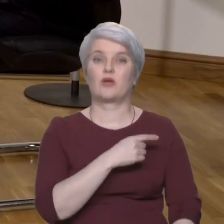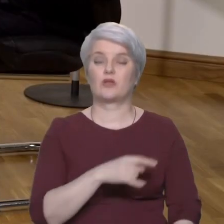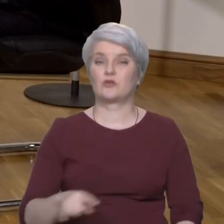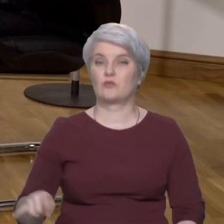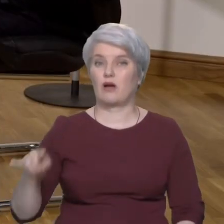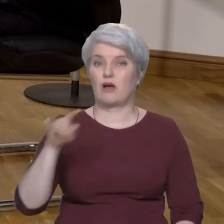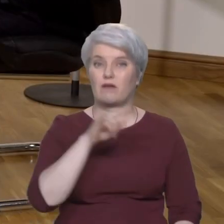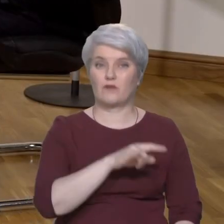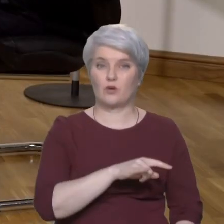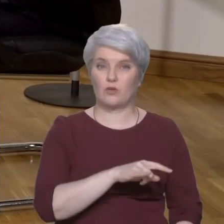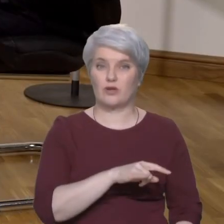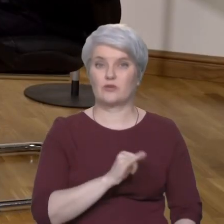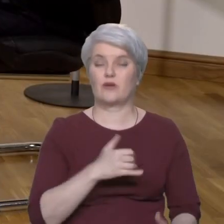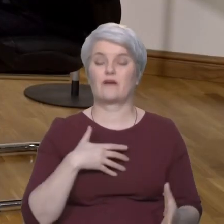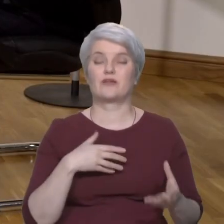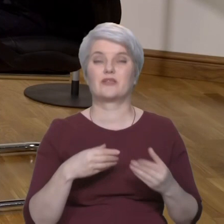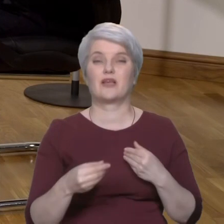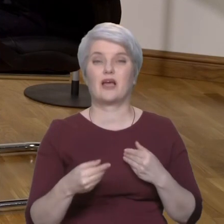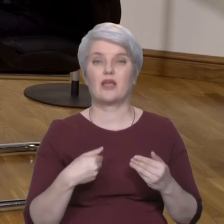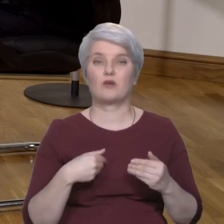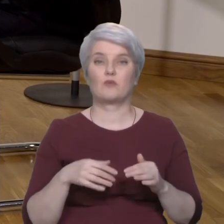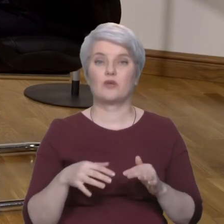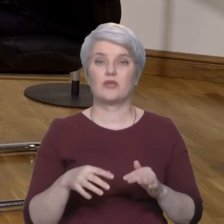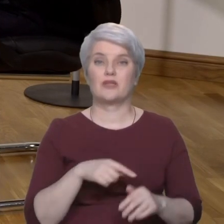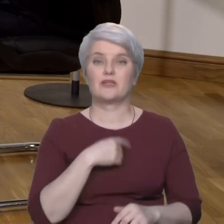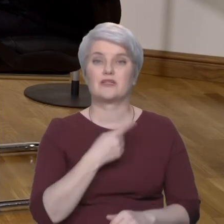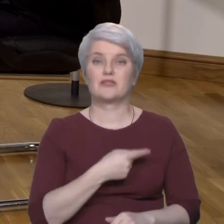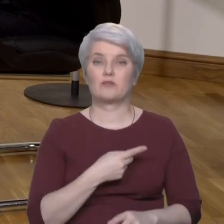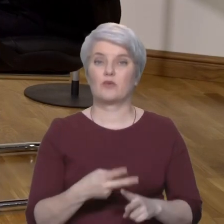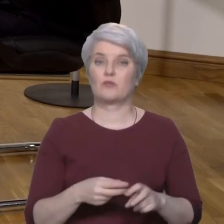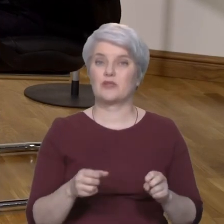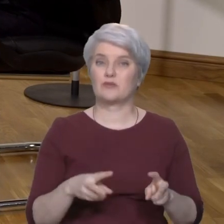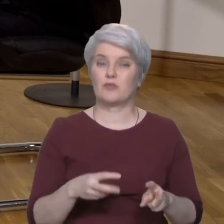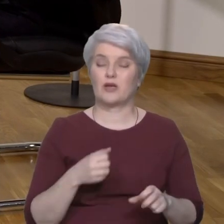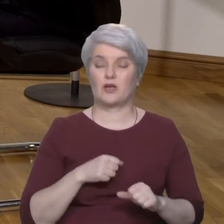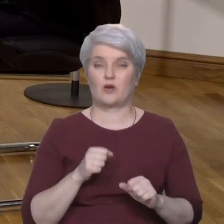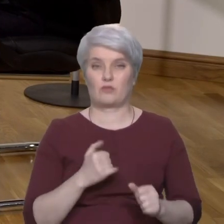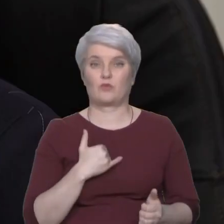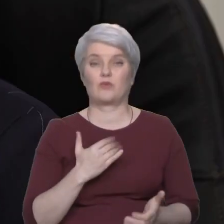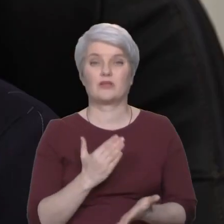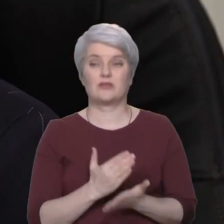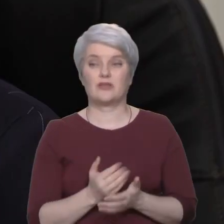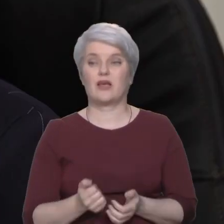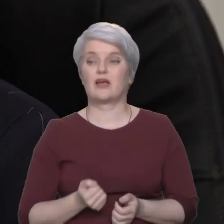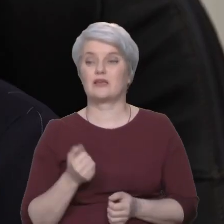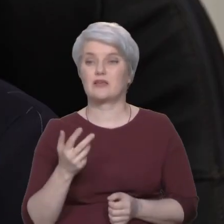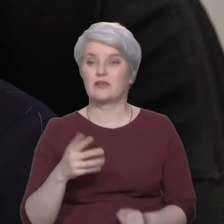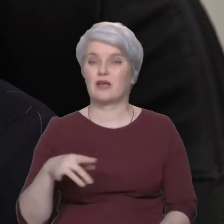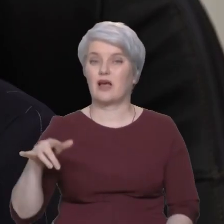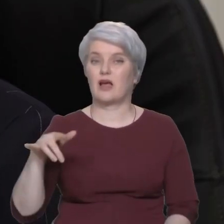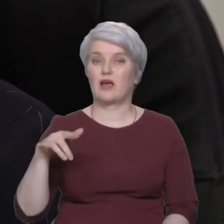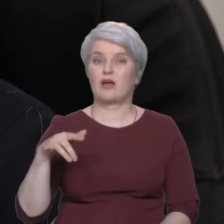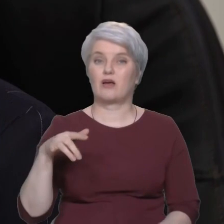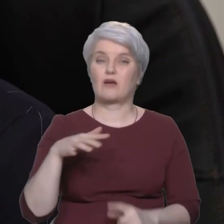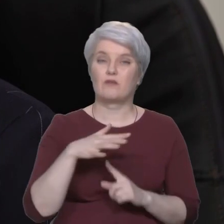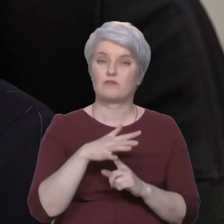взагалі взаємодіяти з силами безпеки і оборони. Да, у нас є певна кількість бортів, яку